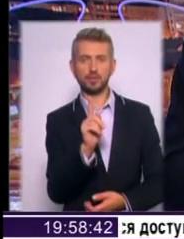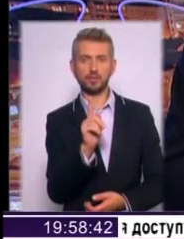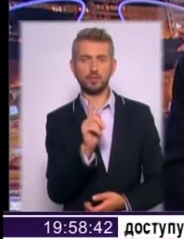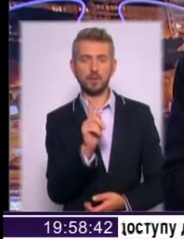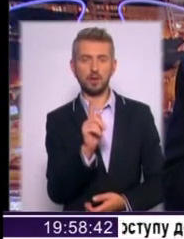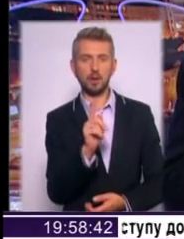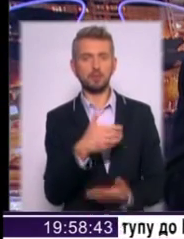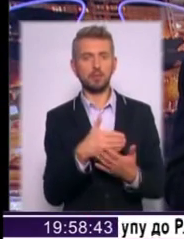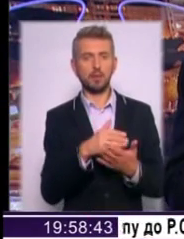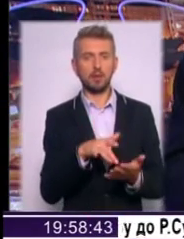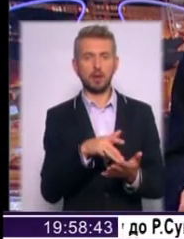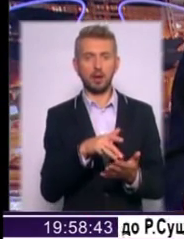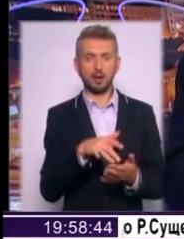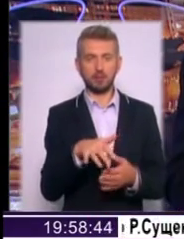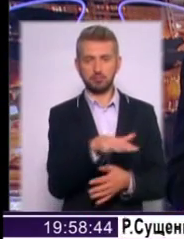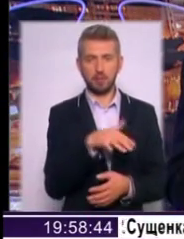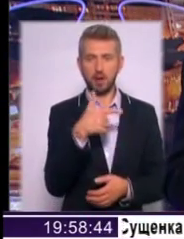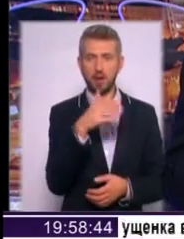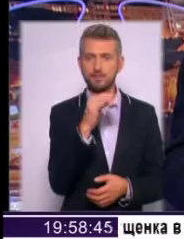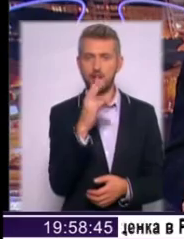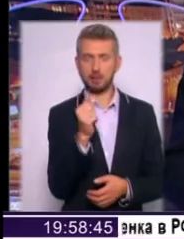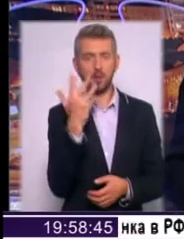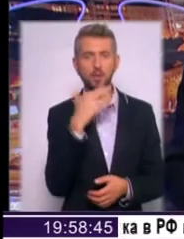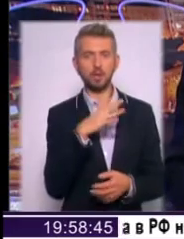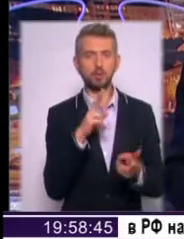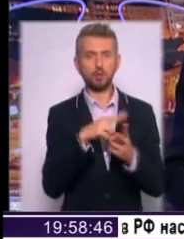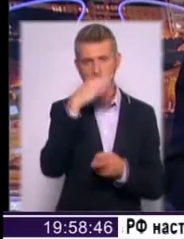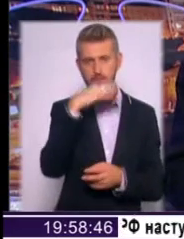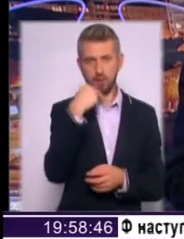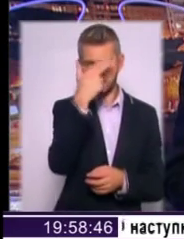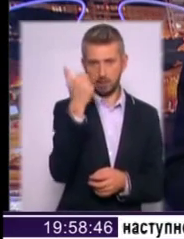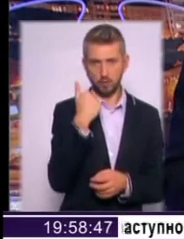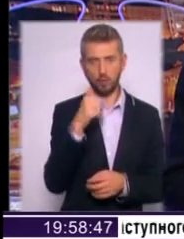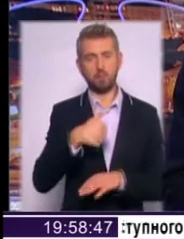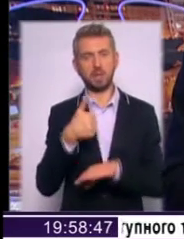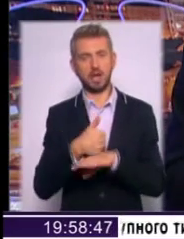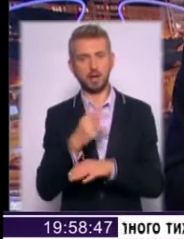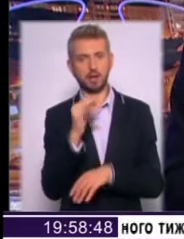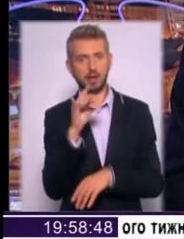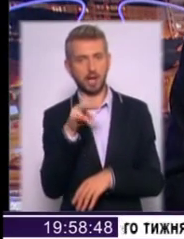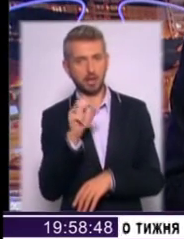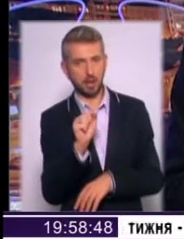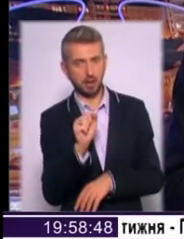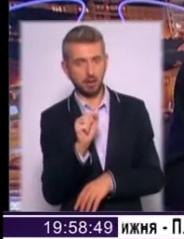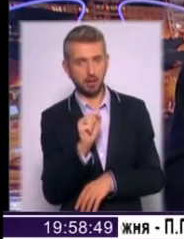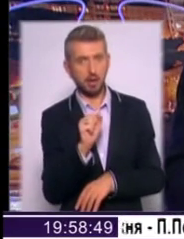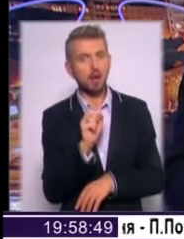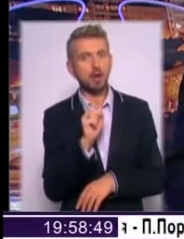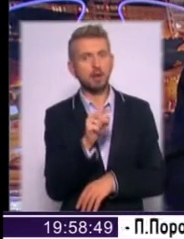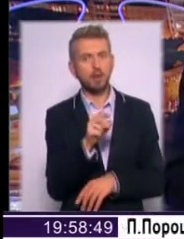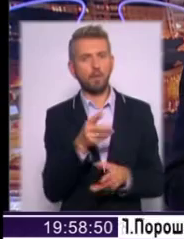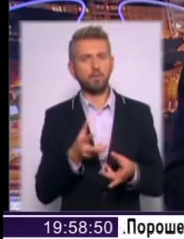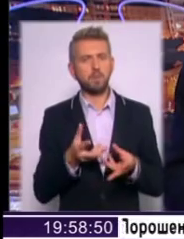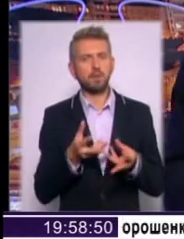в тій же Гавані, коли була зустріч Папи Римського з патріархом Кирилом, то хочу нагадати, що там впливового